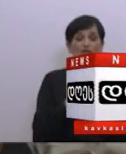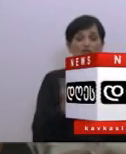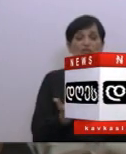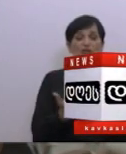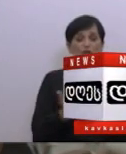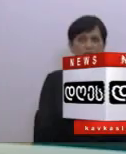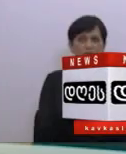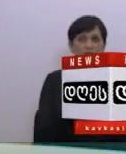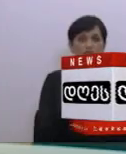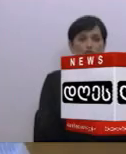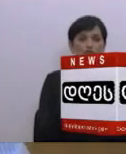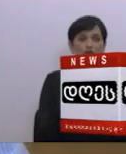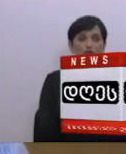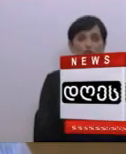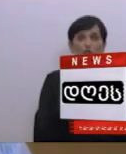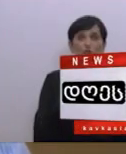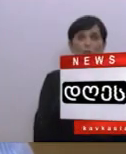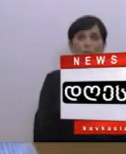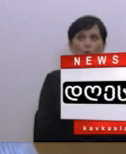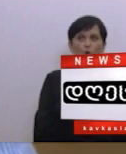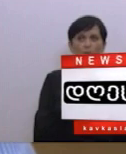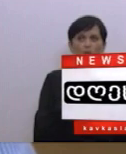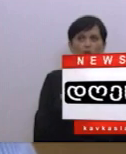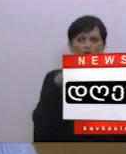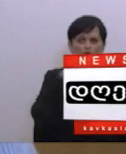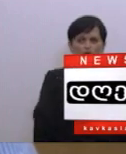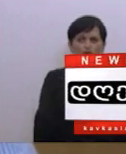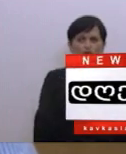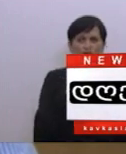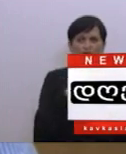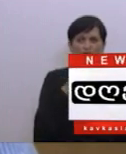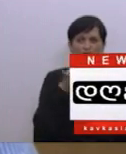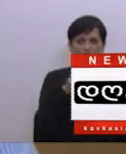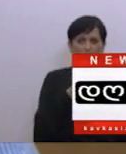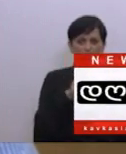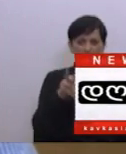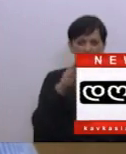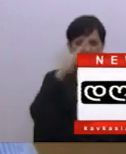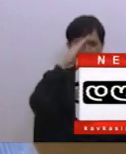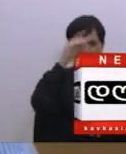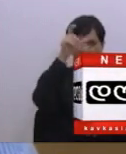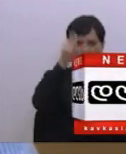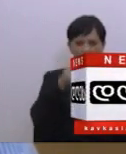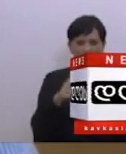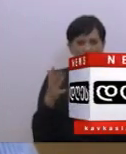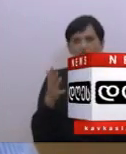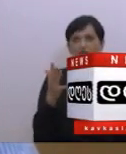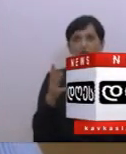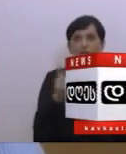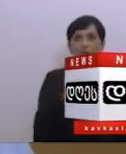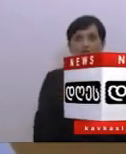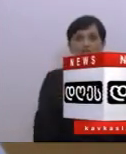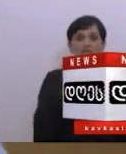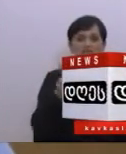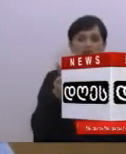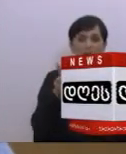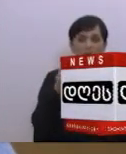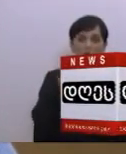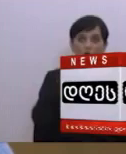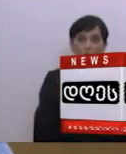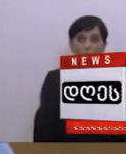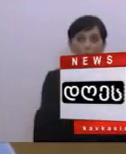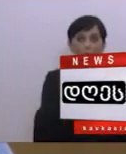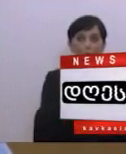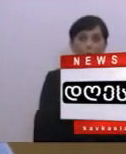Vera Perikaikis. Moklet, am hela Șinegan Sakmeta ministrul Hortkac. Ai am hela Samistro Gabarieta